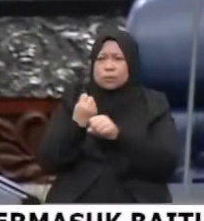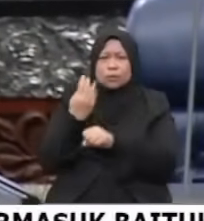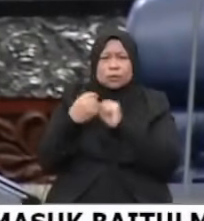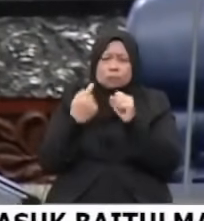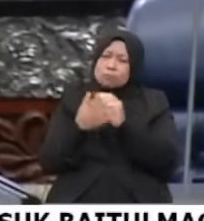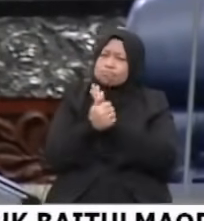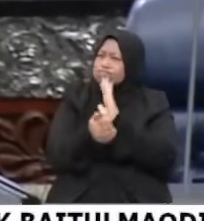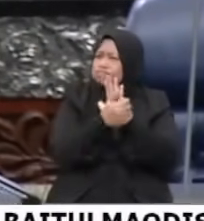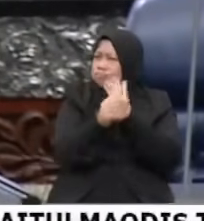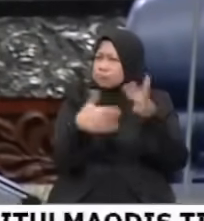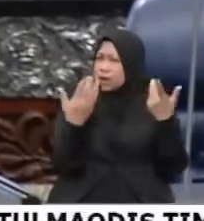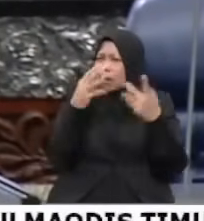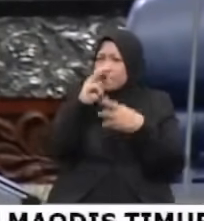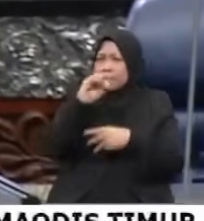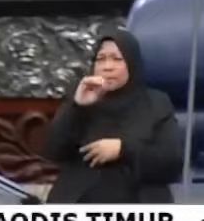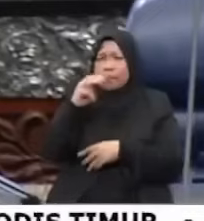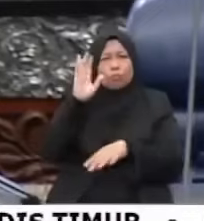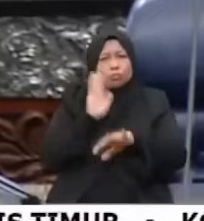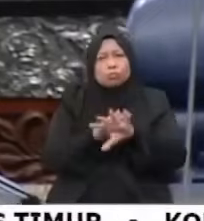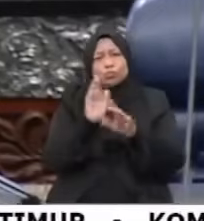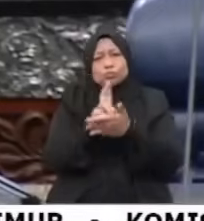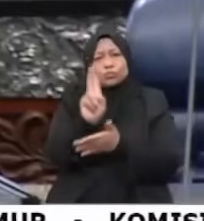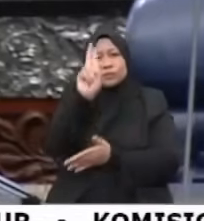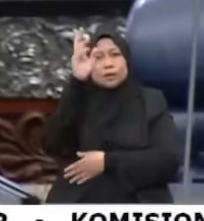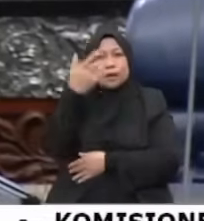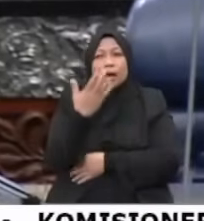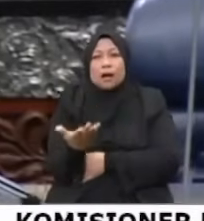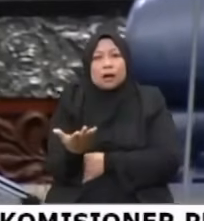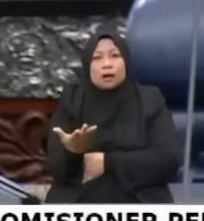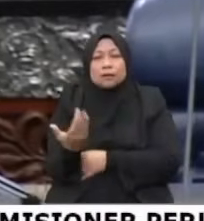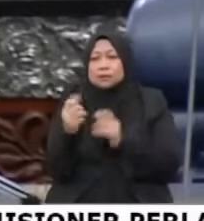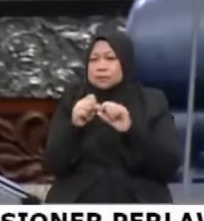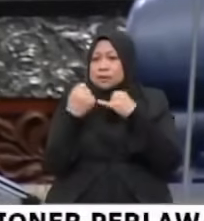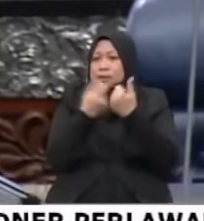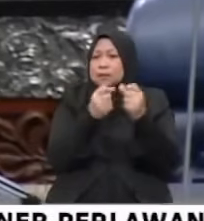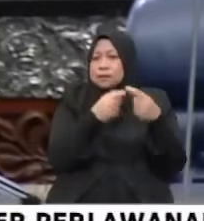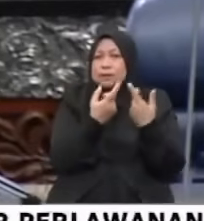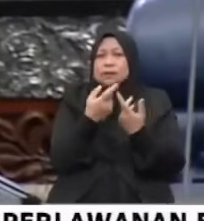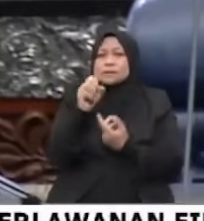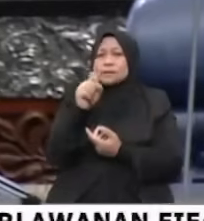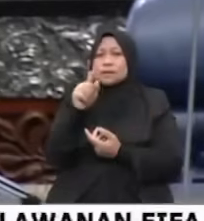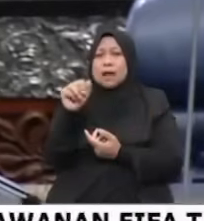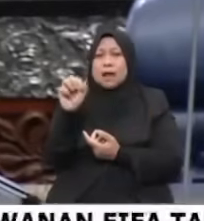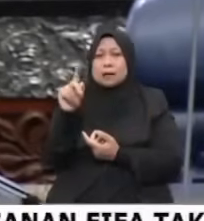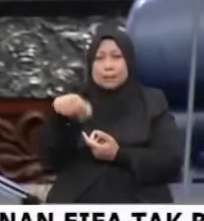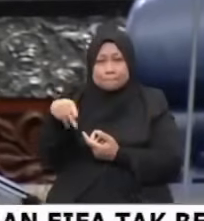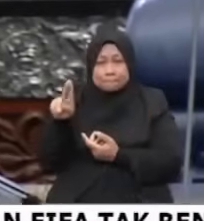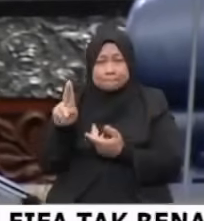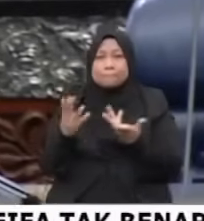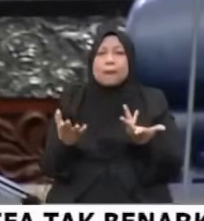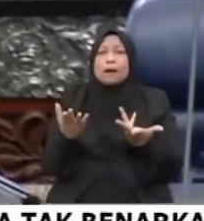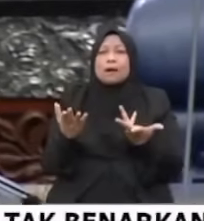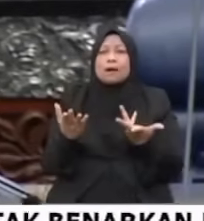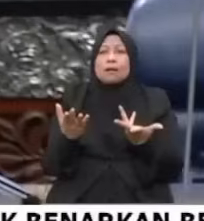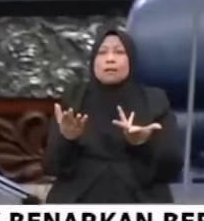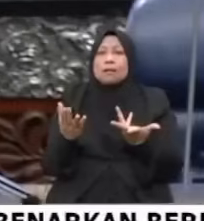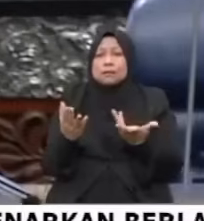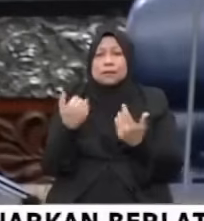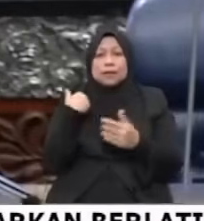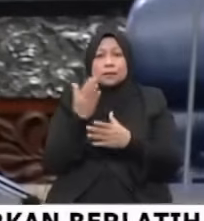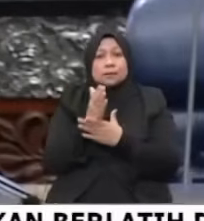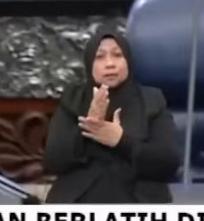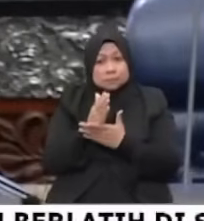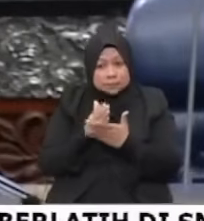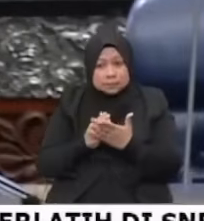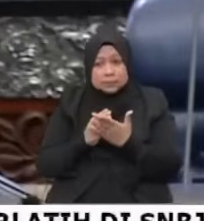Talent berhubung dengan perkara ini begitu juga Bagaimana pula dengan syarikat-syarikat startup Yang ada sekarang ini dalam bidang